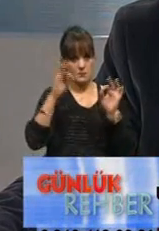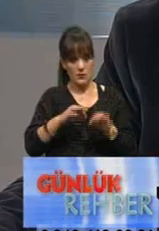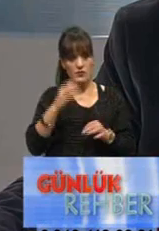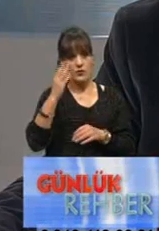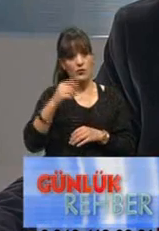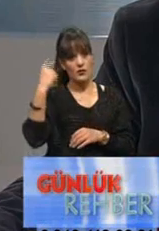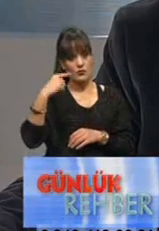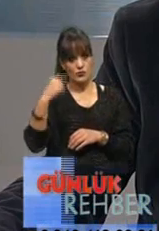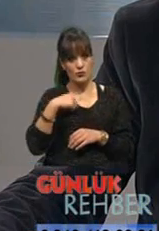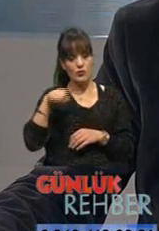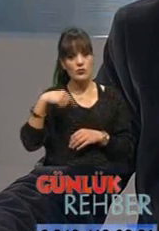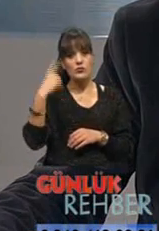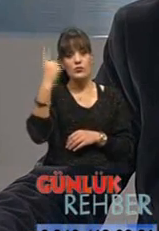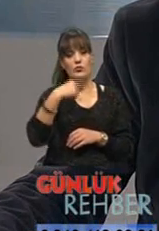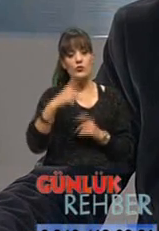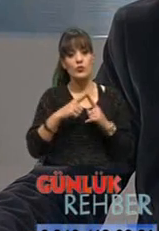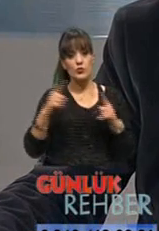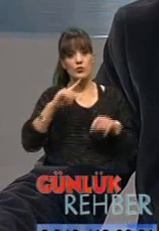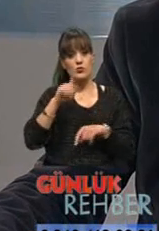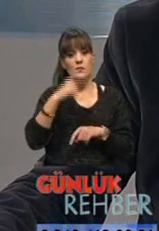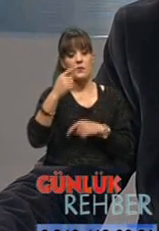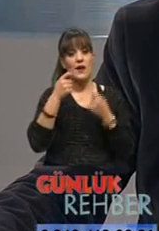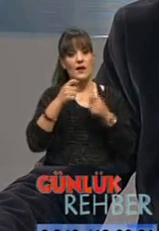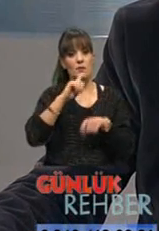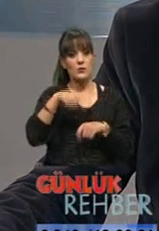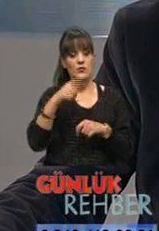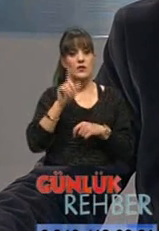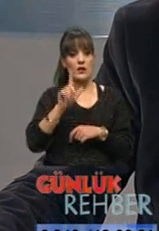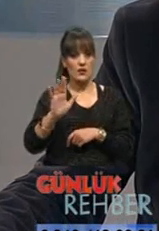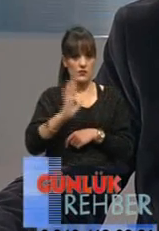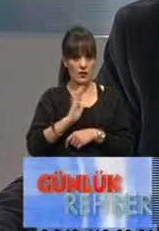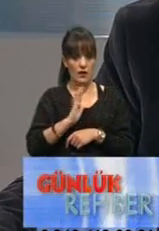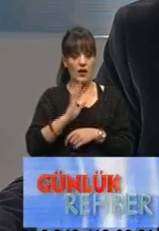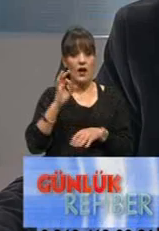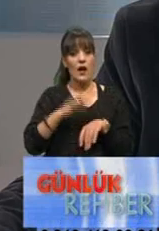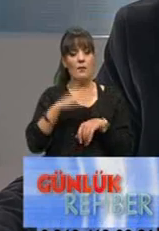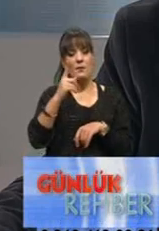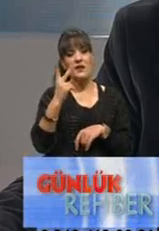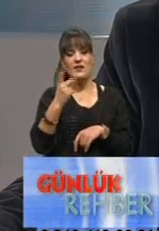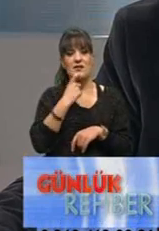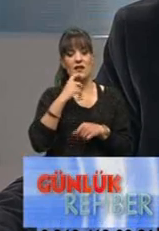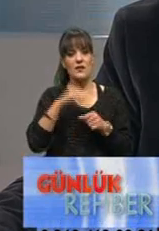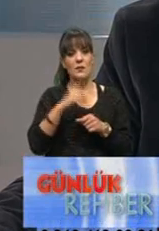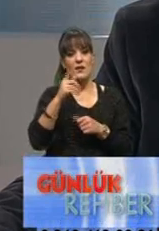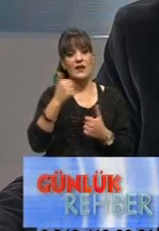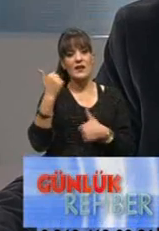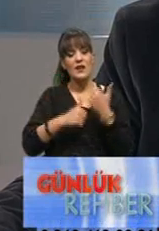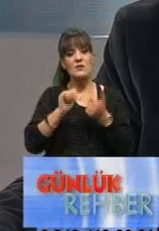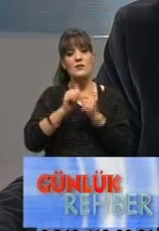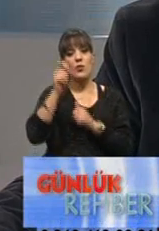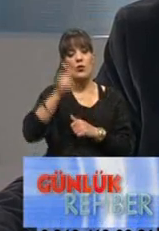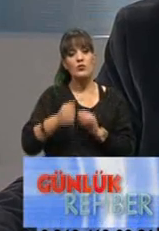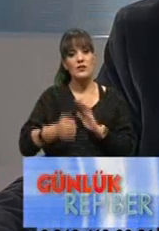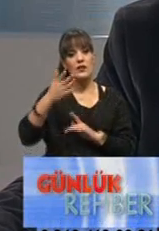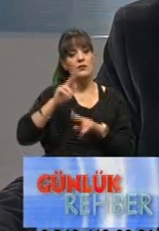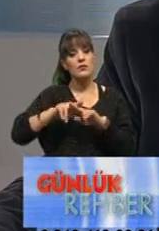çağı olarak düşünüyoruz. Çünkü hı hı. Uzun süreli bir eğitim sürecine ihtiyaç var. Hemen 1-2 senede bir yarışmacı sporcu